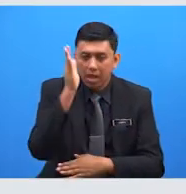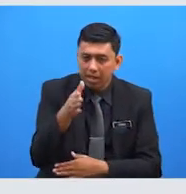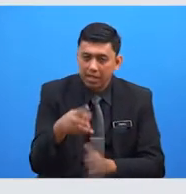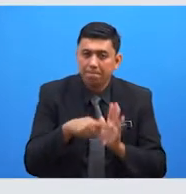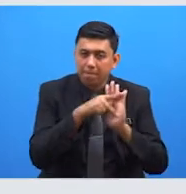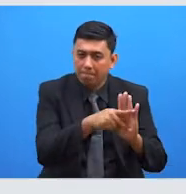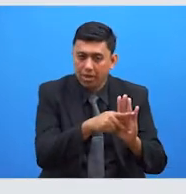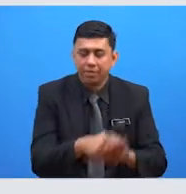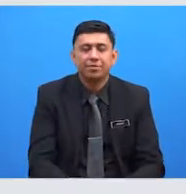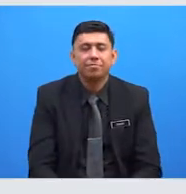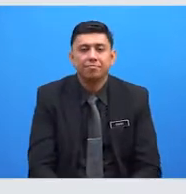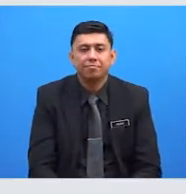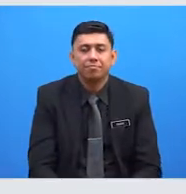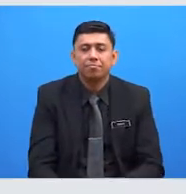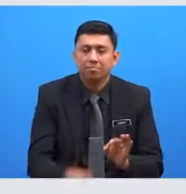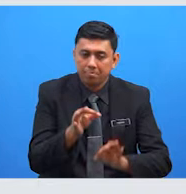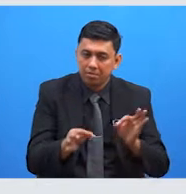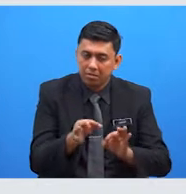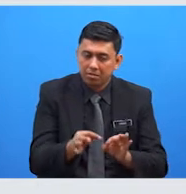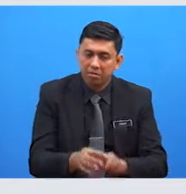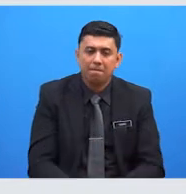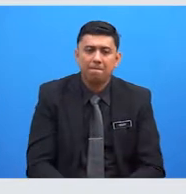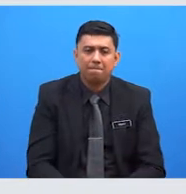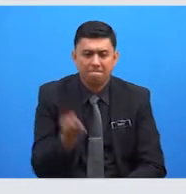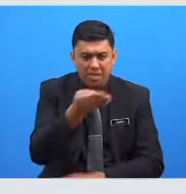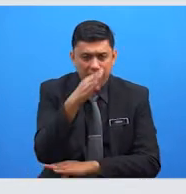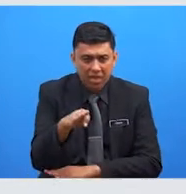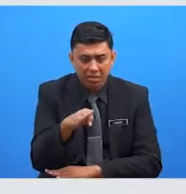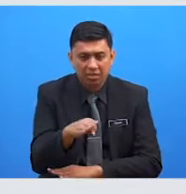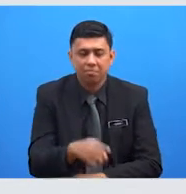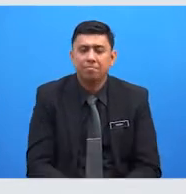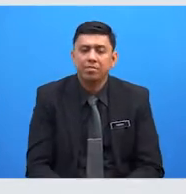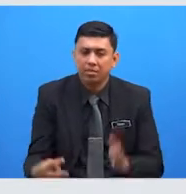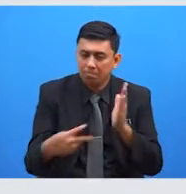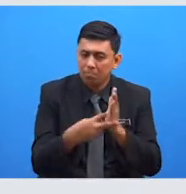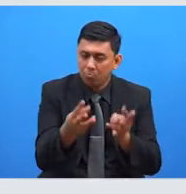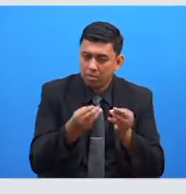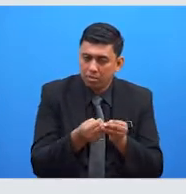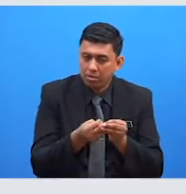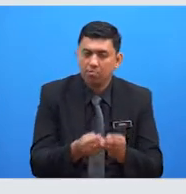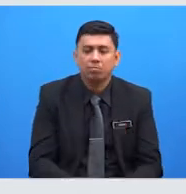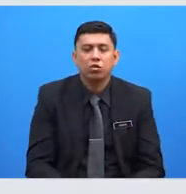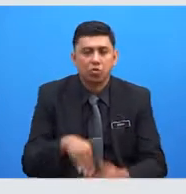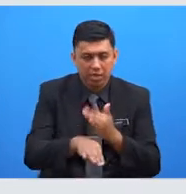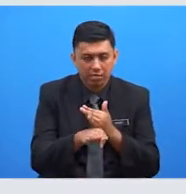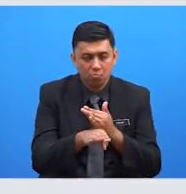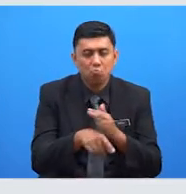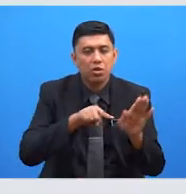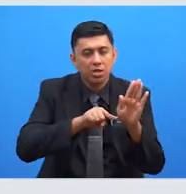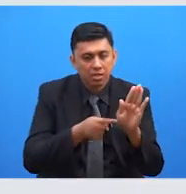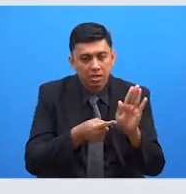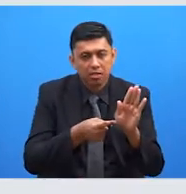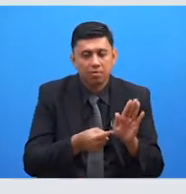akan dipaparkan. Jika pengguna klik butang cancel, mesej meminta pengguna